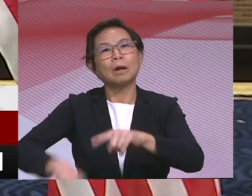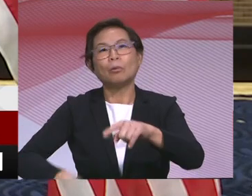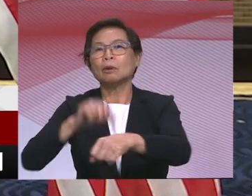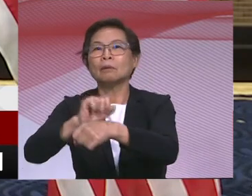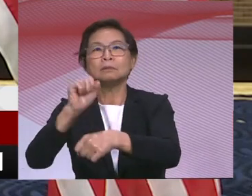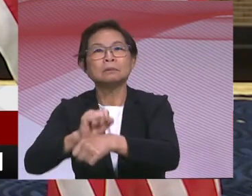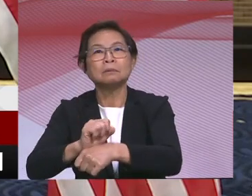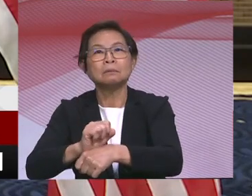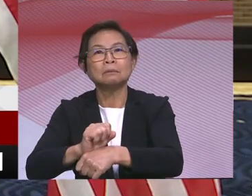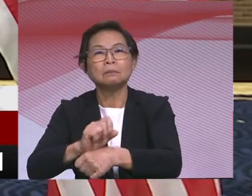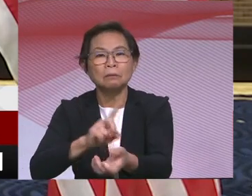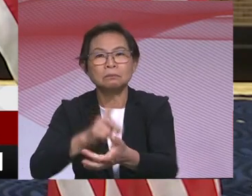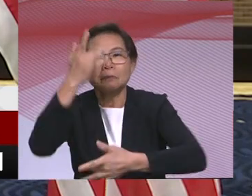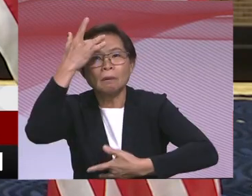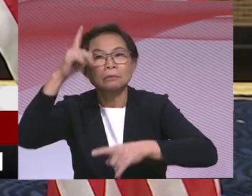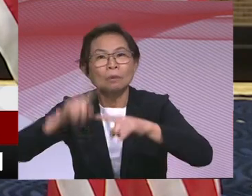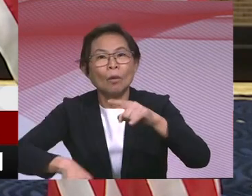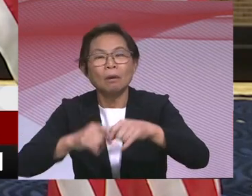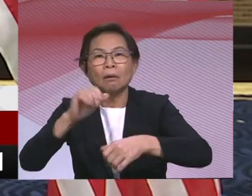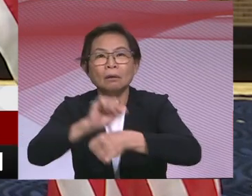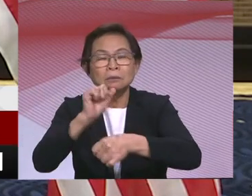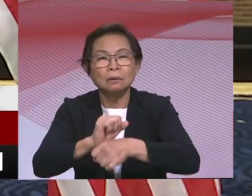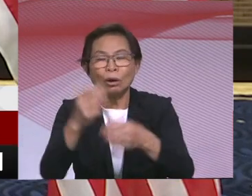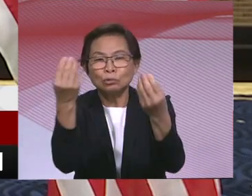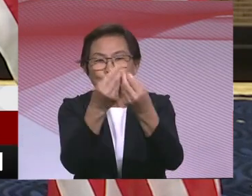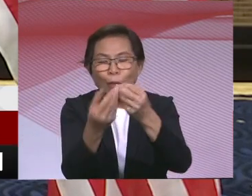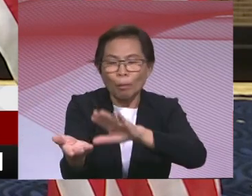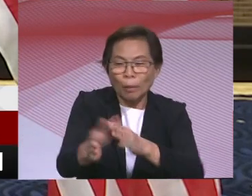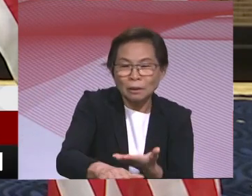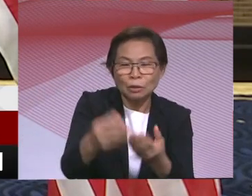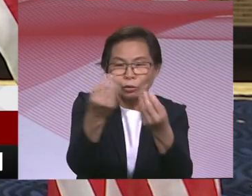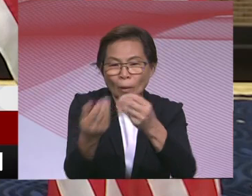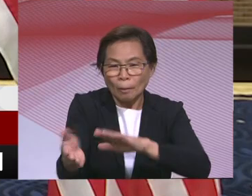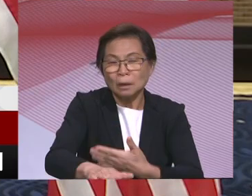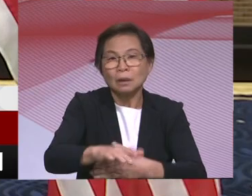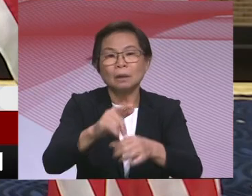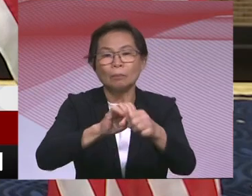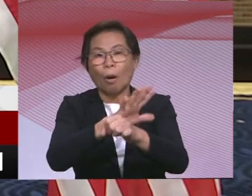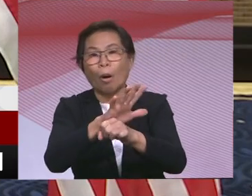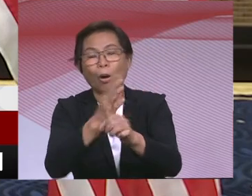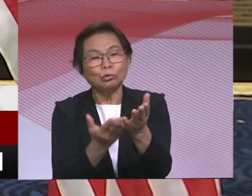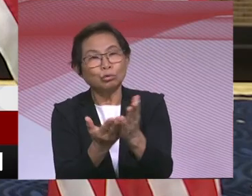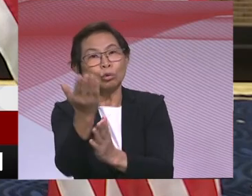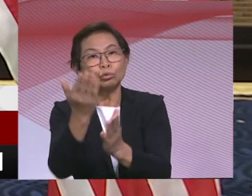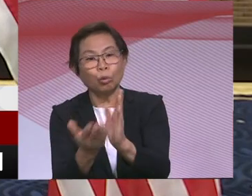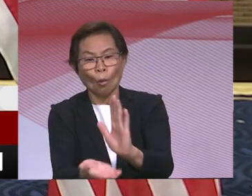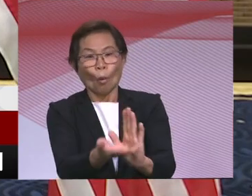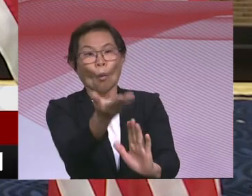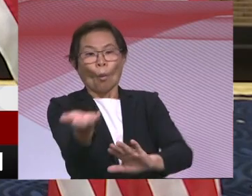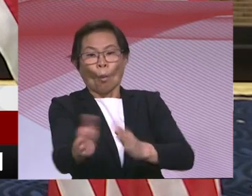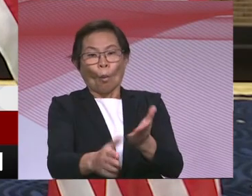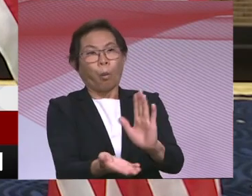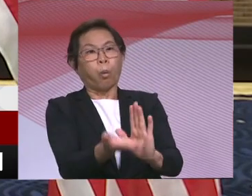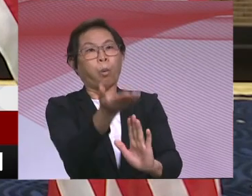dapat bertugas Hai jumlah kematian akibat komik 1900 terus meningkat